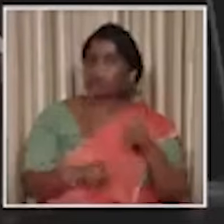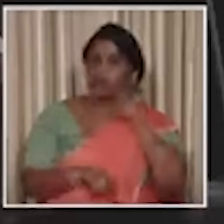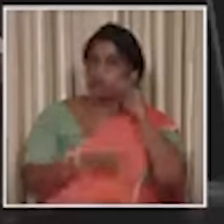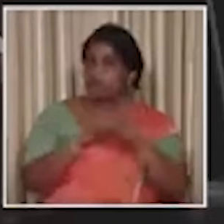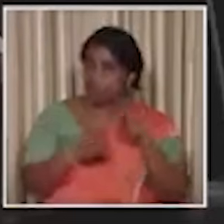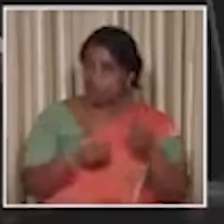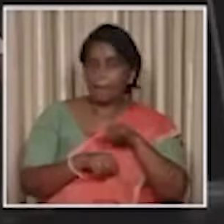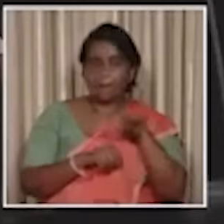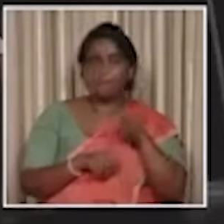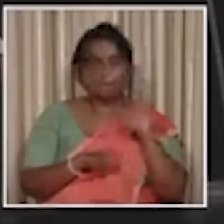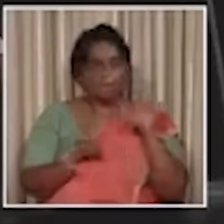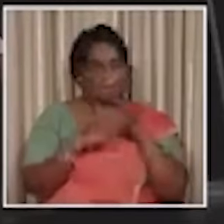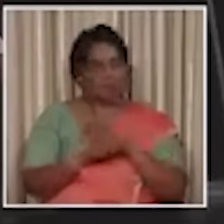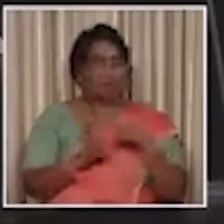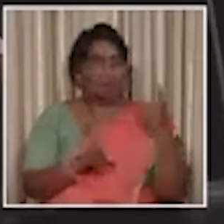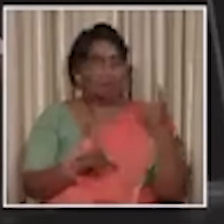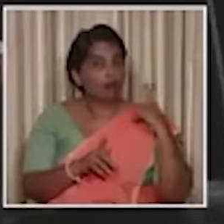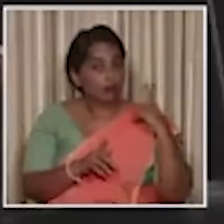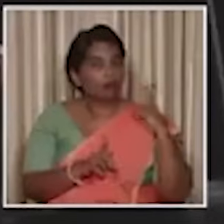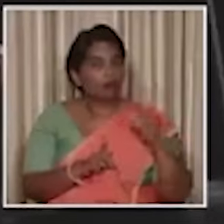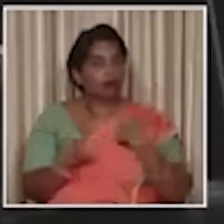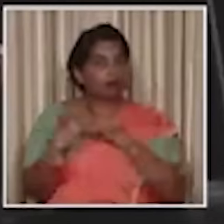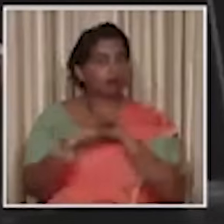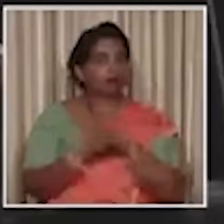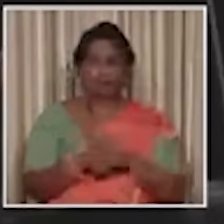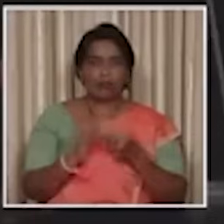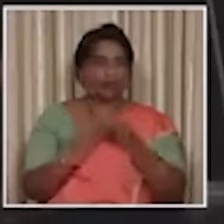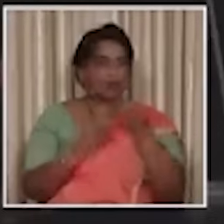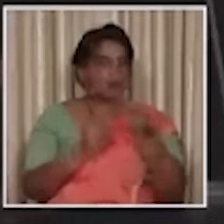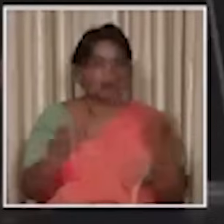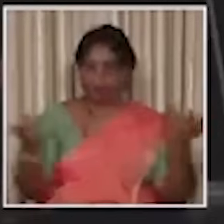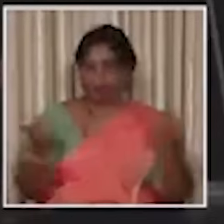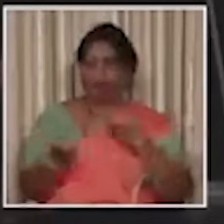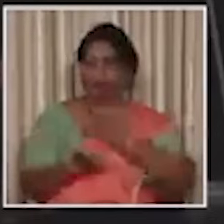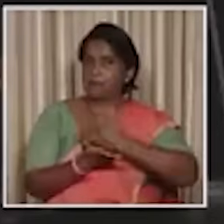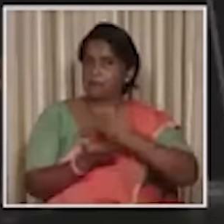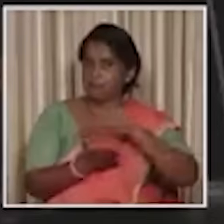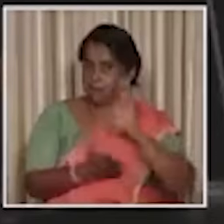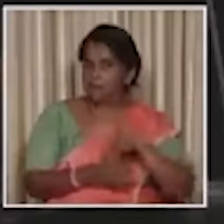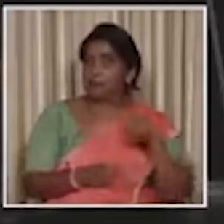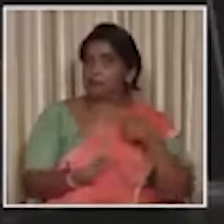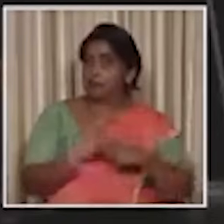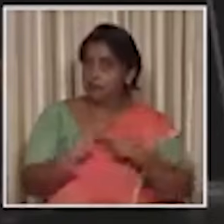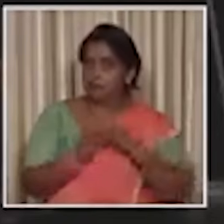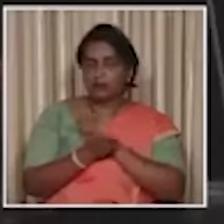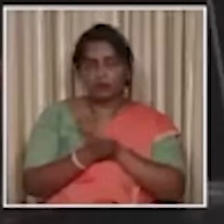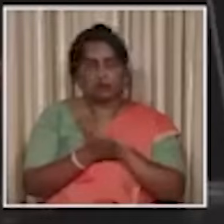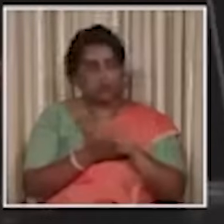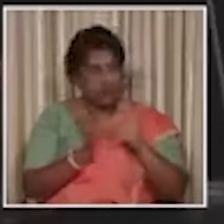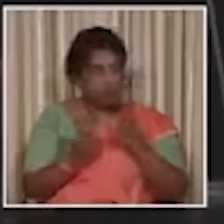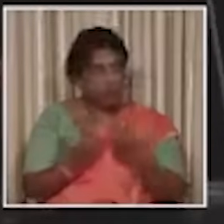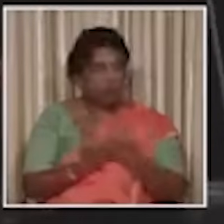உள்ள இராணுவத்தினர் விடுகிறார்கள் இல்லை, மிகப்பெரிய தடைகளை ஏற்படுத்துகிறார்கள். இந்த நாட்டிலே சமாதானம் வேண்டுமென்றால்